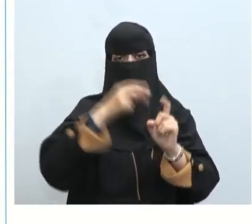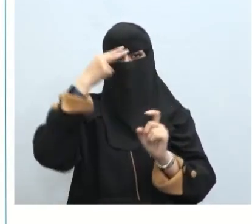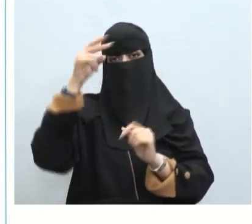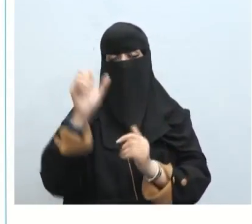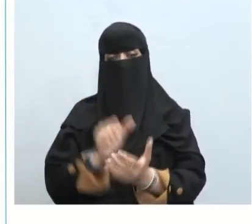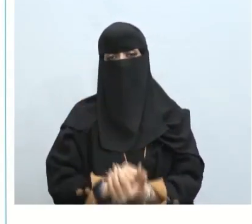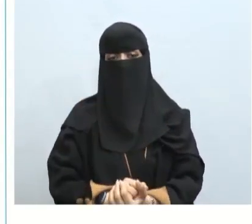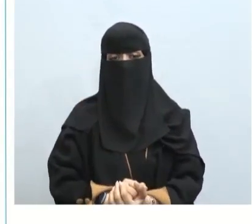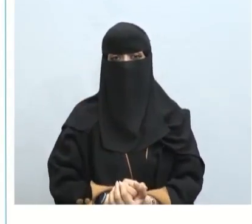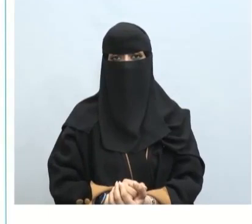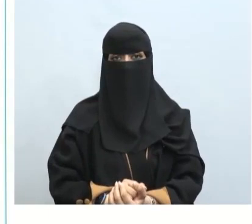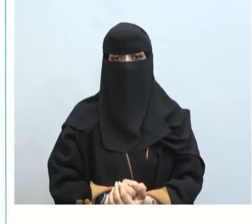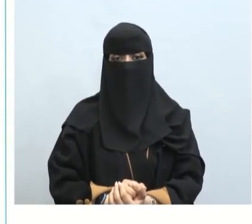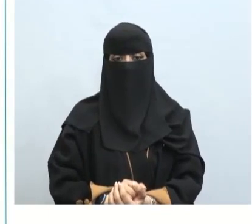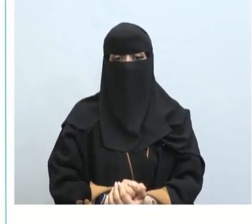السعودي